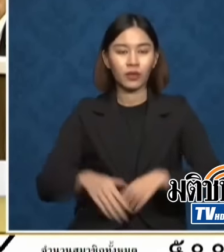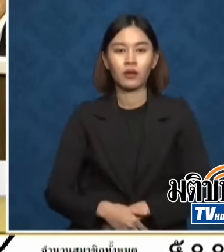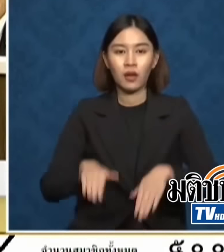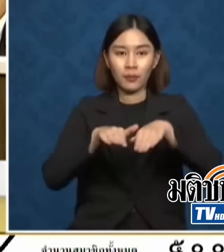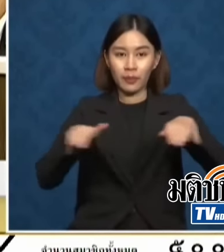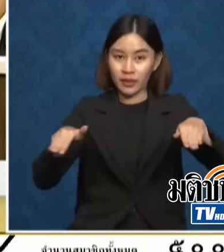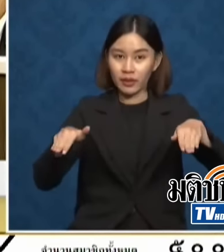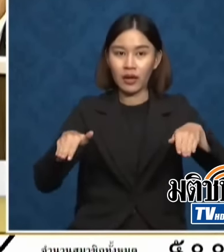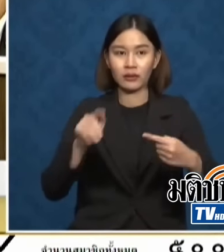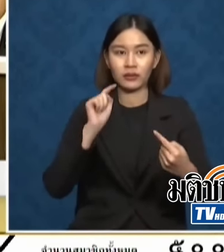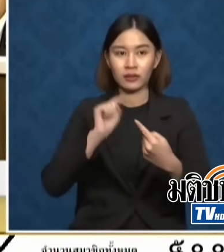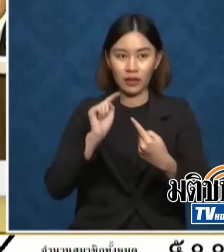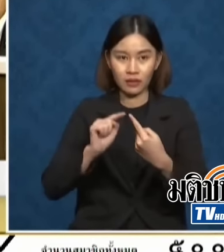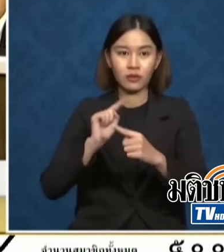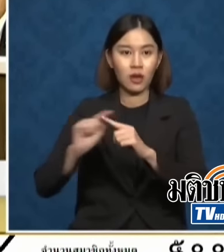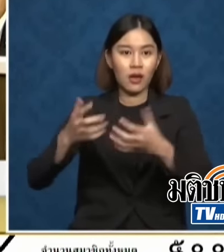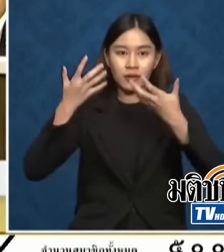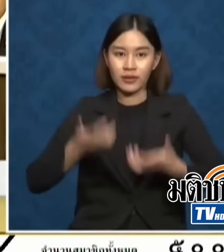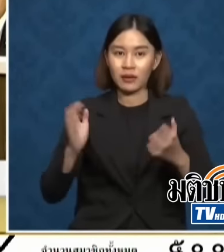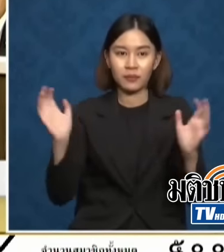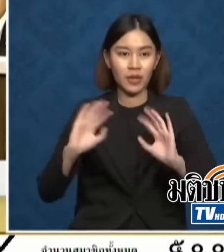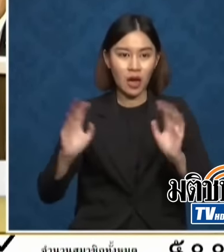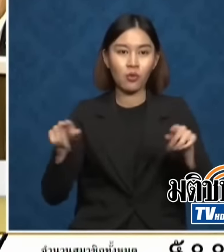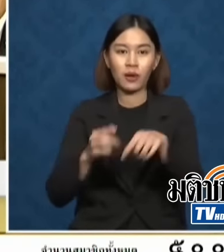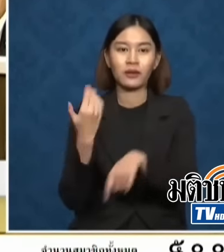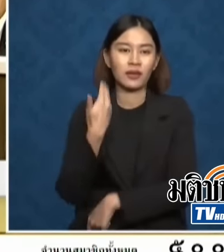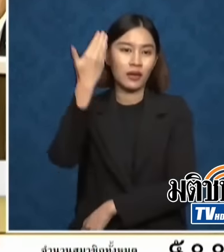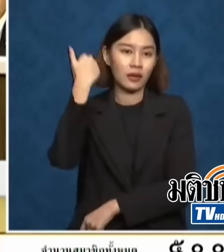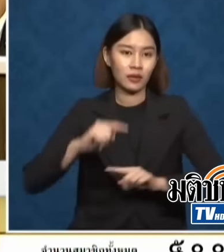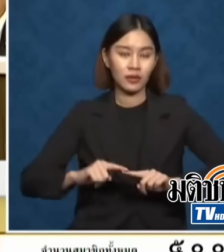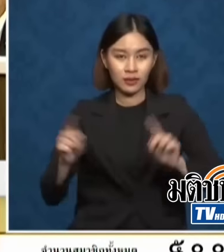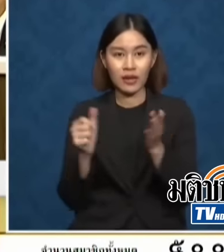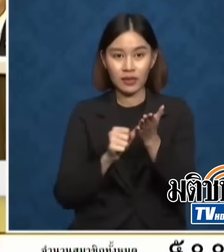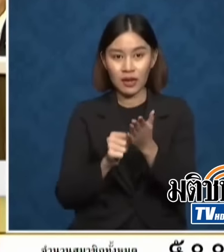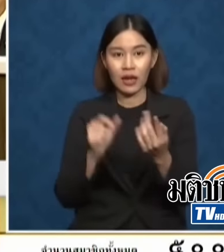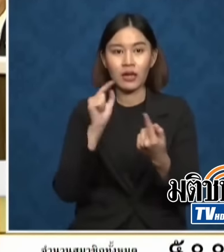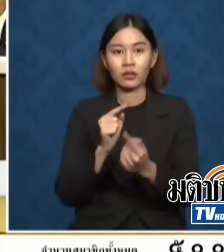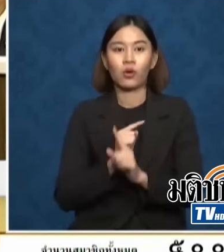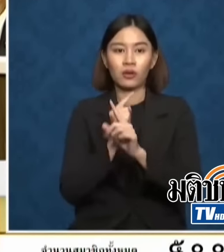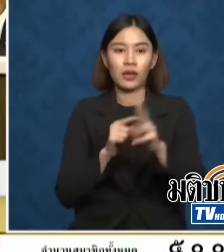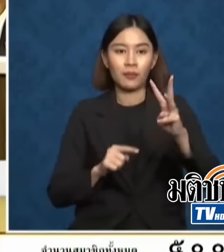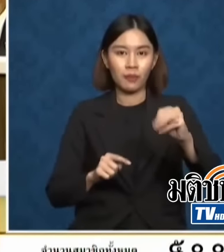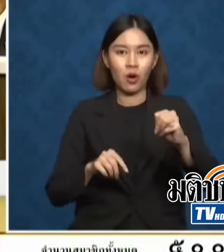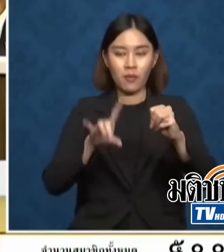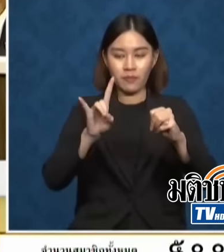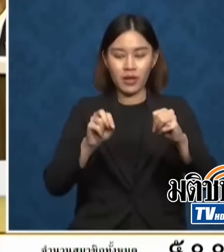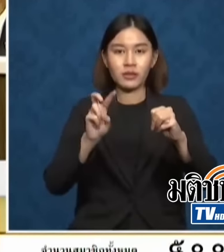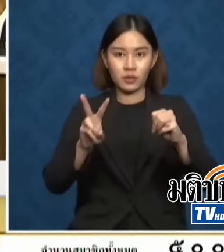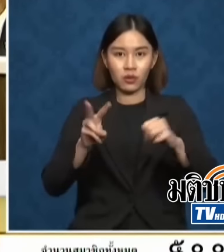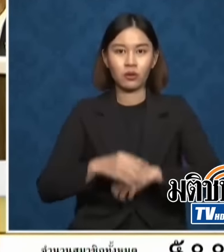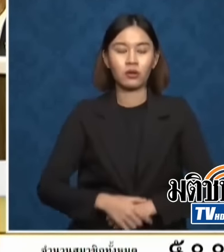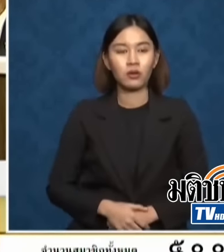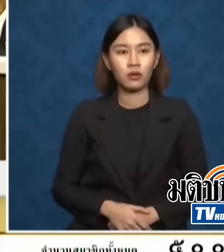มาตรการที่รุนแรงเกินกว่าเหตุเหมือนอย่างในอดีตที่ผ่านมาซึ่งก็จะอยู่ในมาตรา82และมาตร